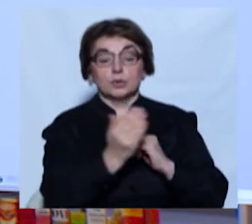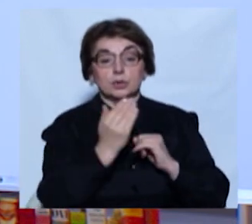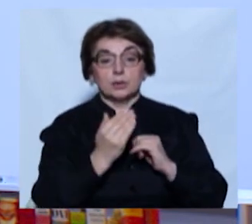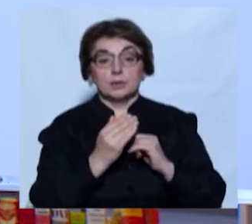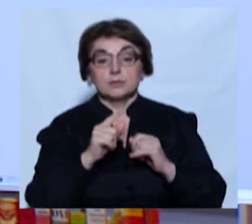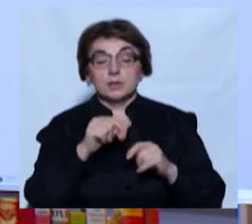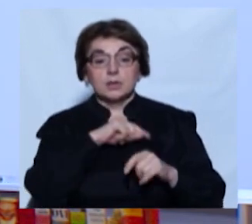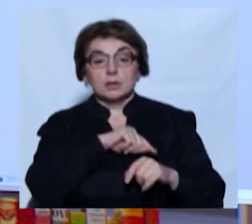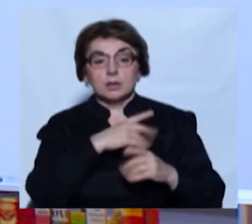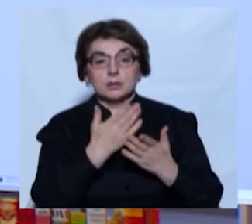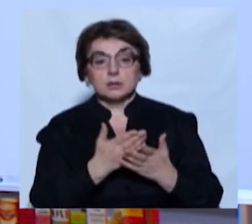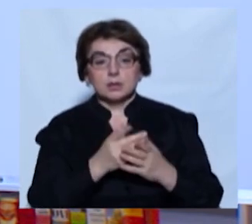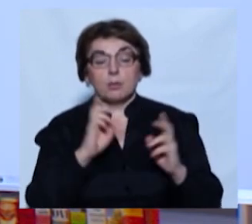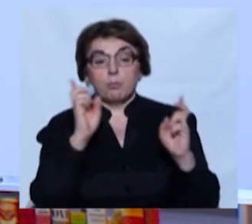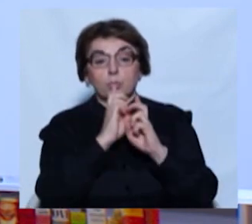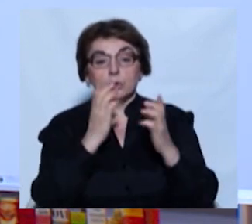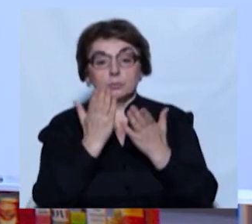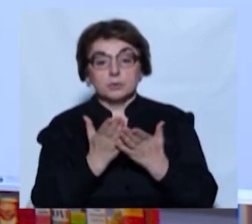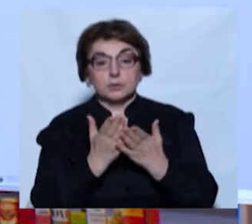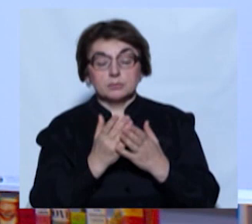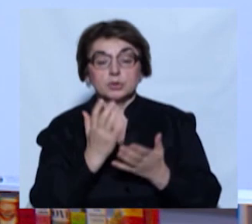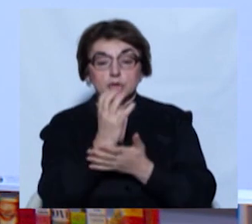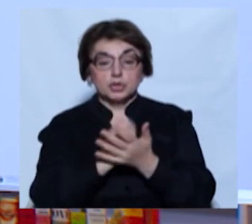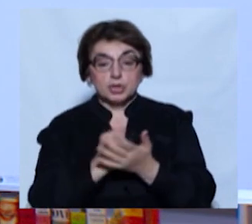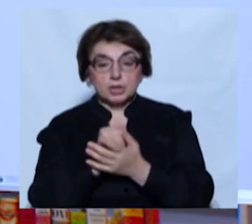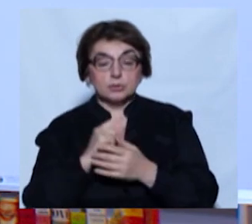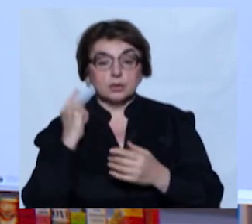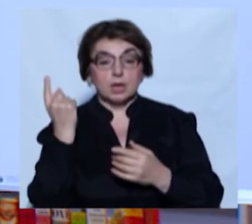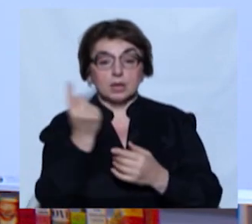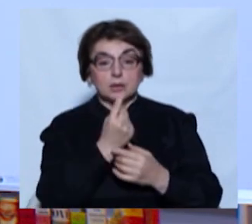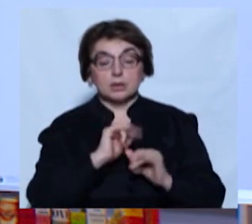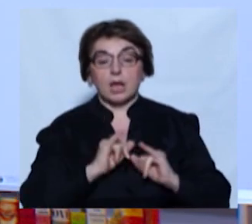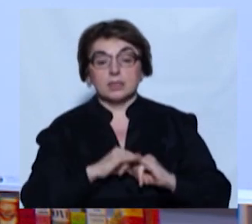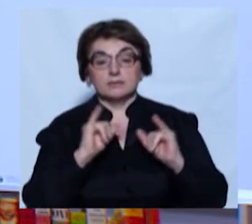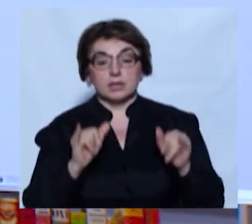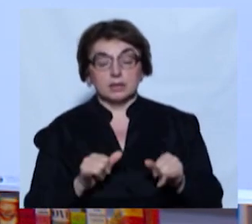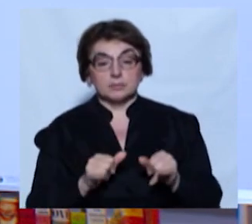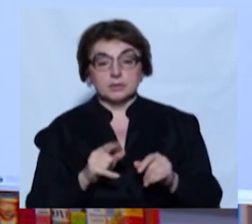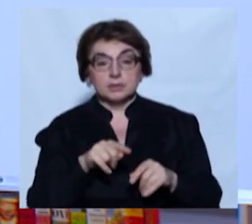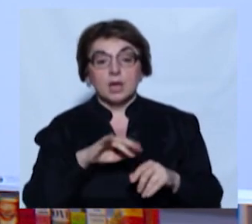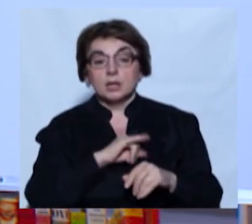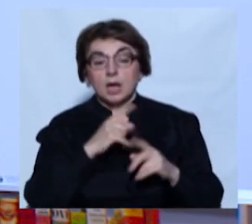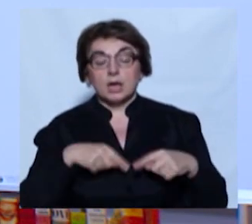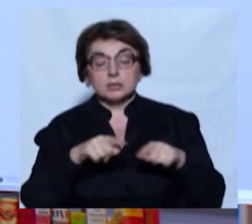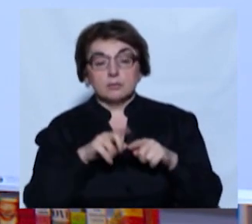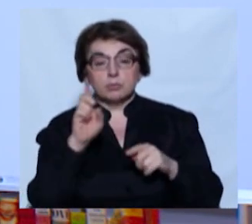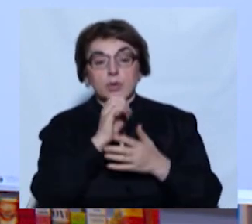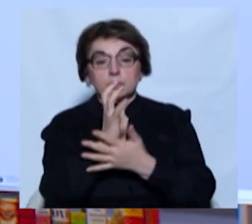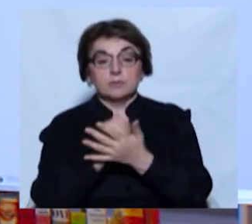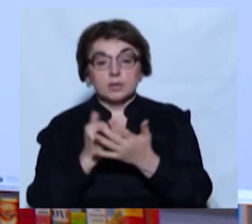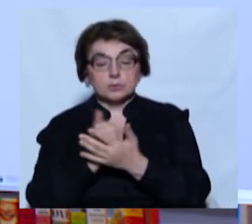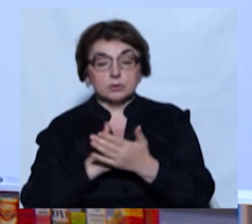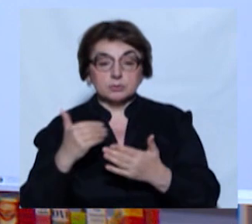ტერიტორიების როლი ბუნების შენარჩუნების, გარემოს განვითარების და ბუნებრივი რესურსების